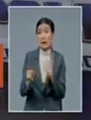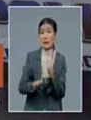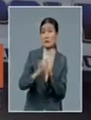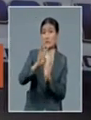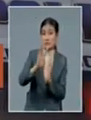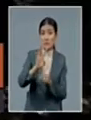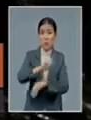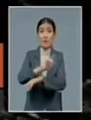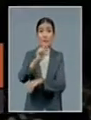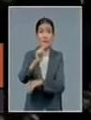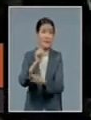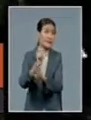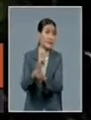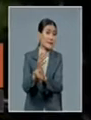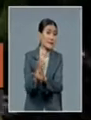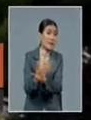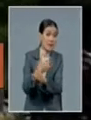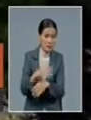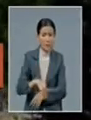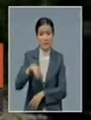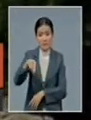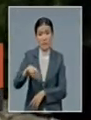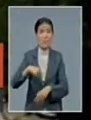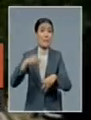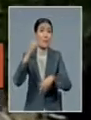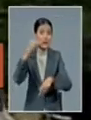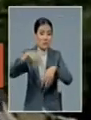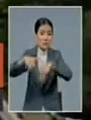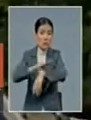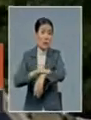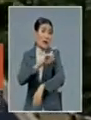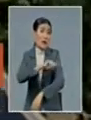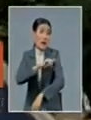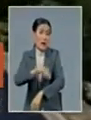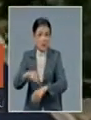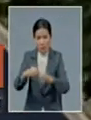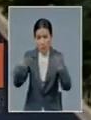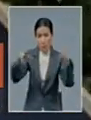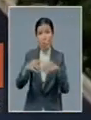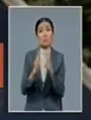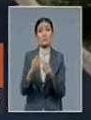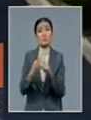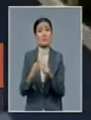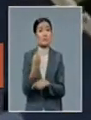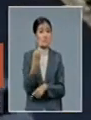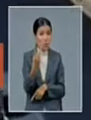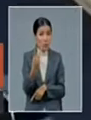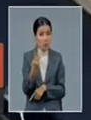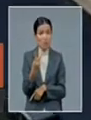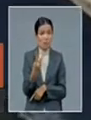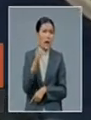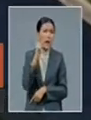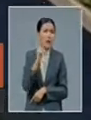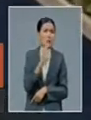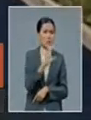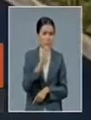ะเกิดขึ้นเมื่อวันอาทิตย์ที่ผ่านมาในย่านของคนผิวขาวทางตะวันตกของเมืองออสตินมีผู้บาดเจ็บ2รายซึ่ง CNN รายงานว่าการระเ